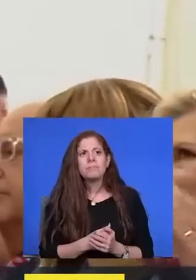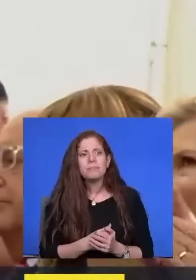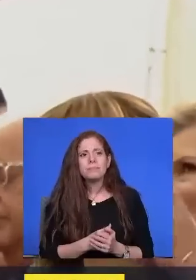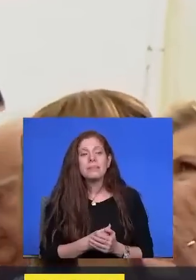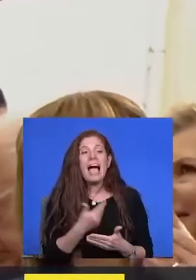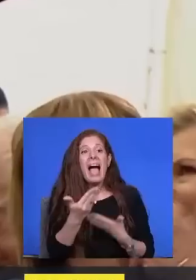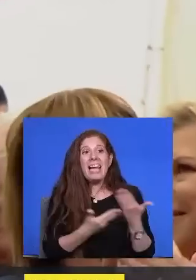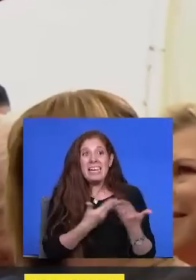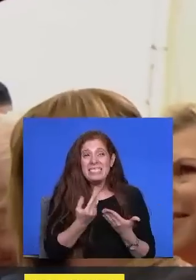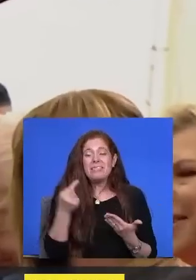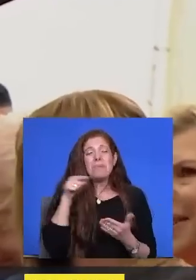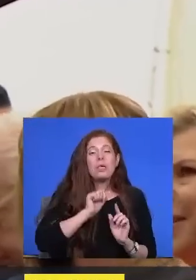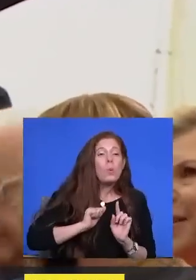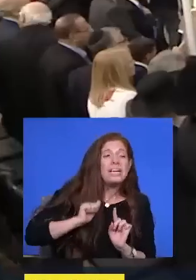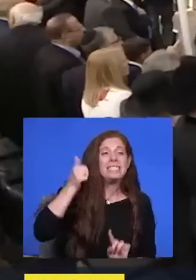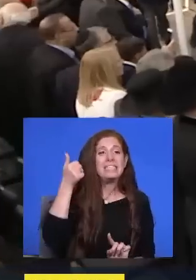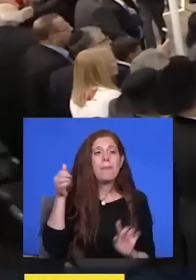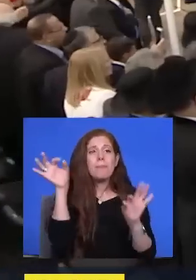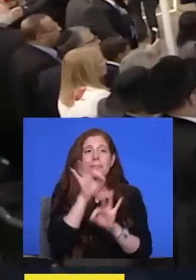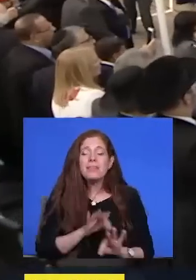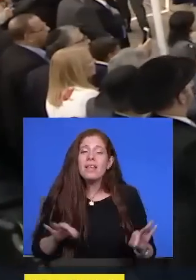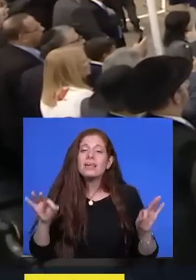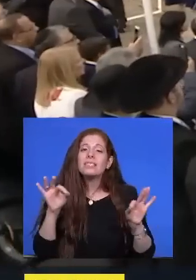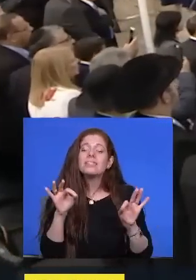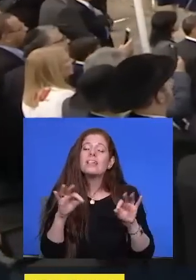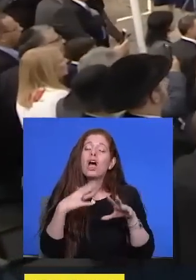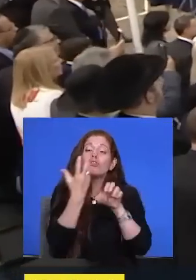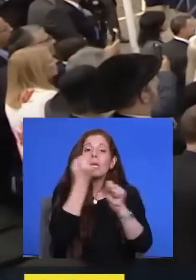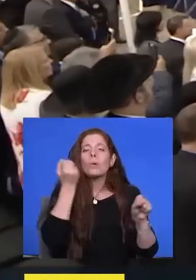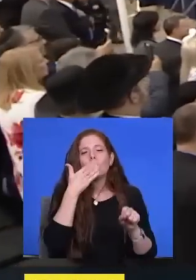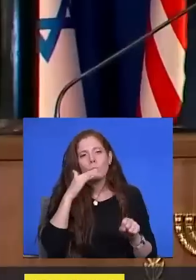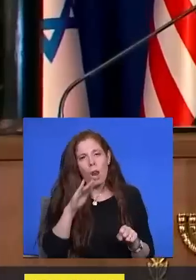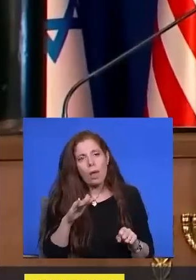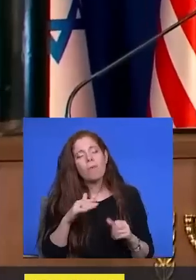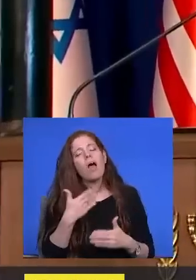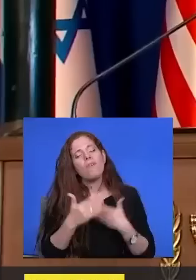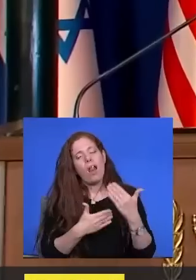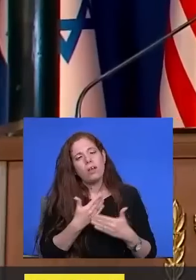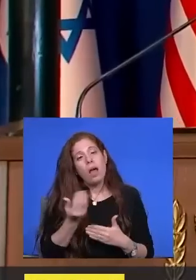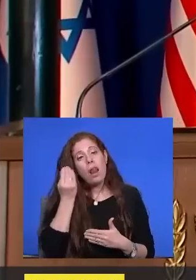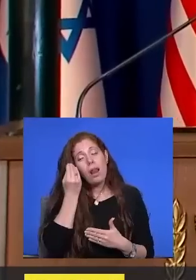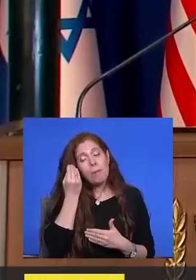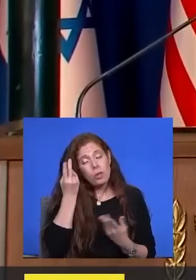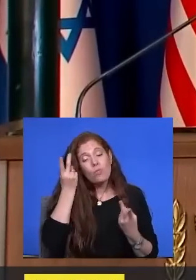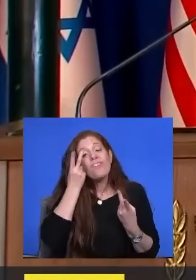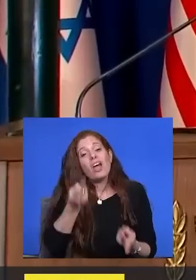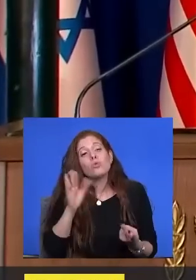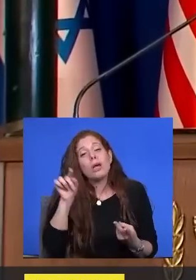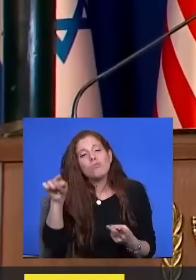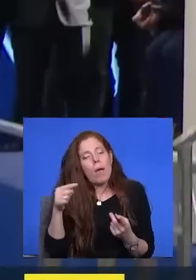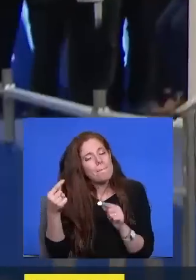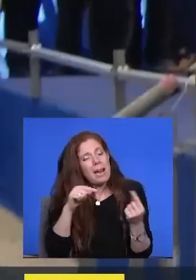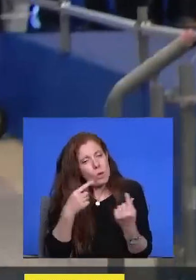היחסים הגיעו לסיים עם טקס חנוכת השגרירות בירושלים, אבל לימים למדנו שגם שם היו לא מעט מחלוקות ואפילו